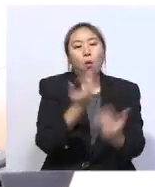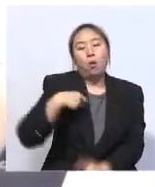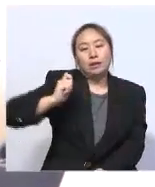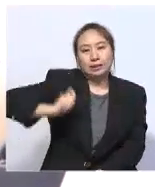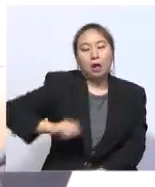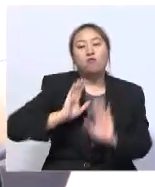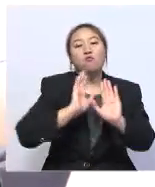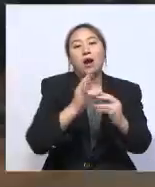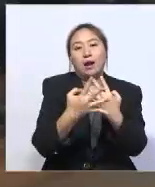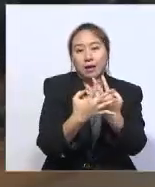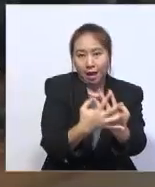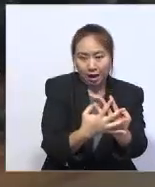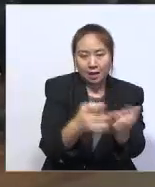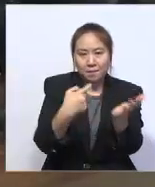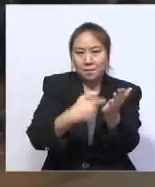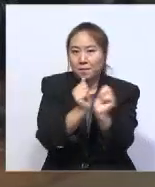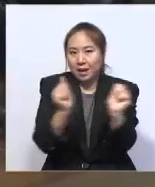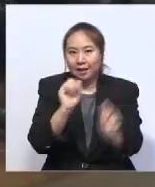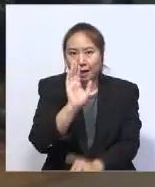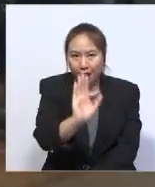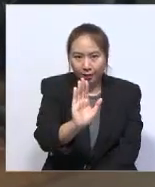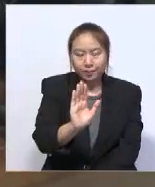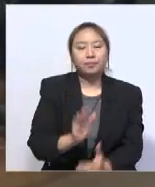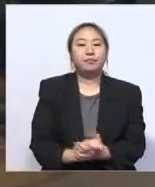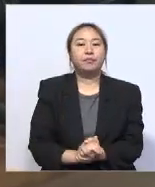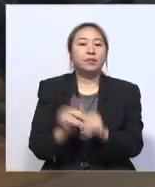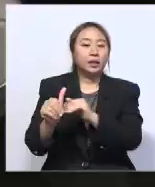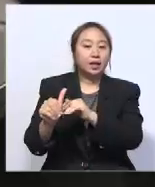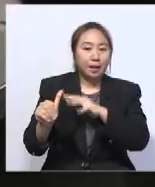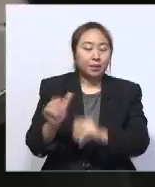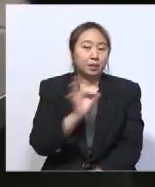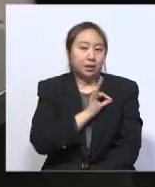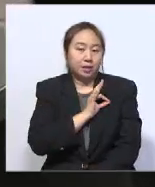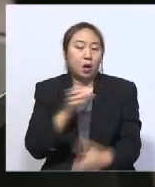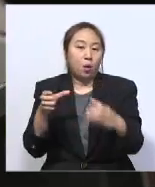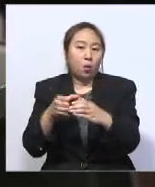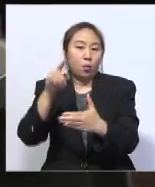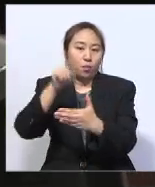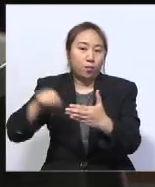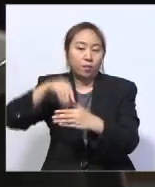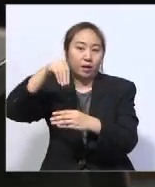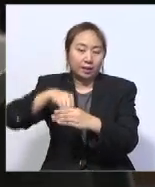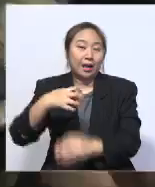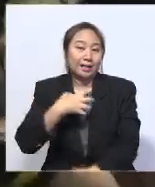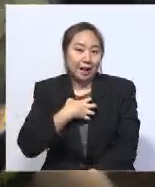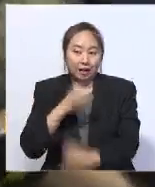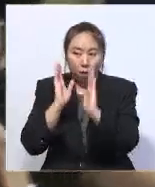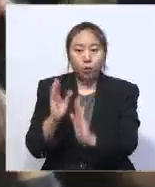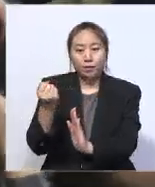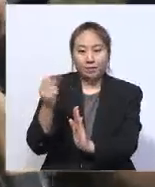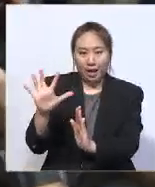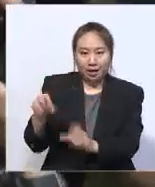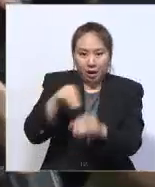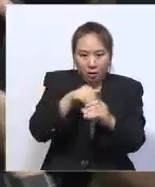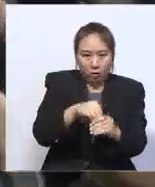ากขังพร้อมคัดค้านการประกันตัวค่ะโดยแกนนำและสมาชิกกลุ่มคนอยากเลือกตั้งทั้ง15คนนั้นถูกคุมตัวอยู่